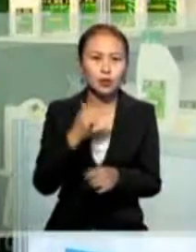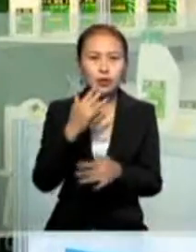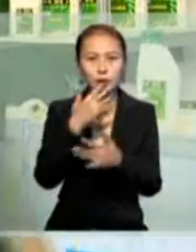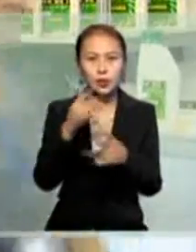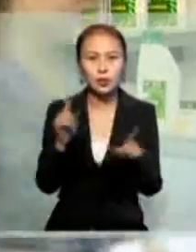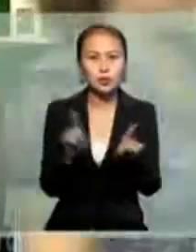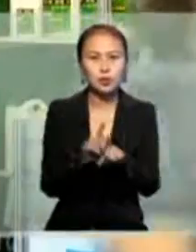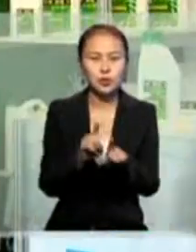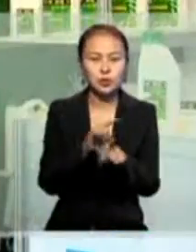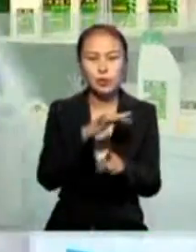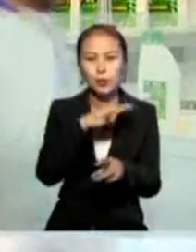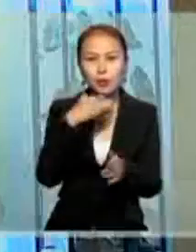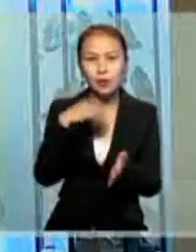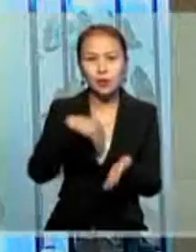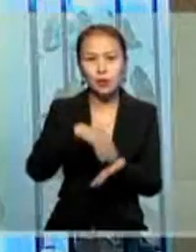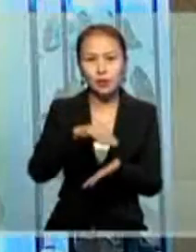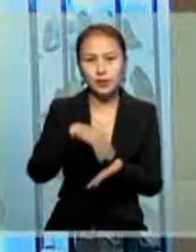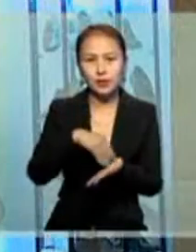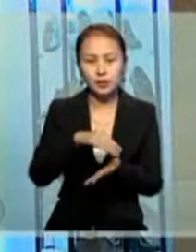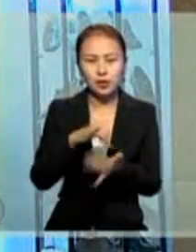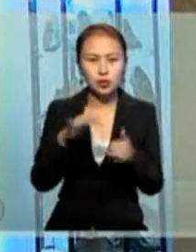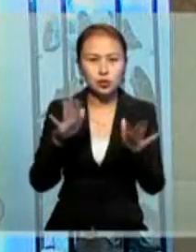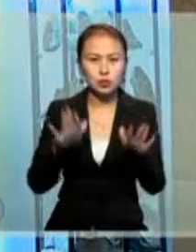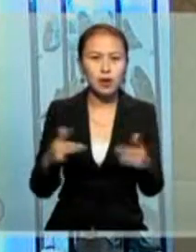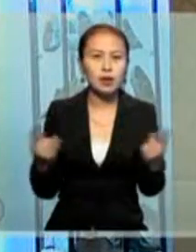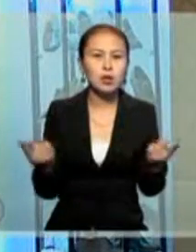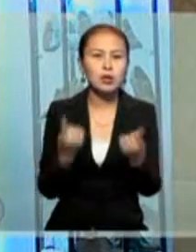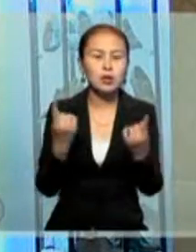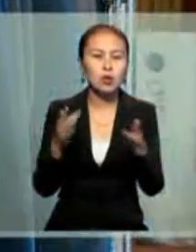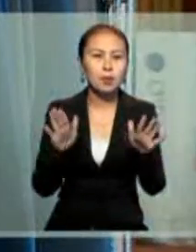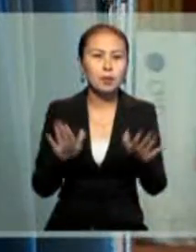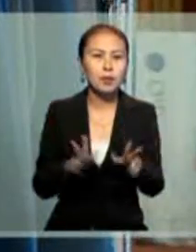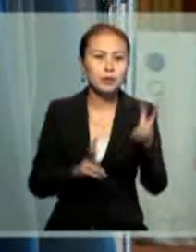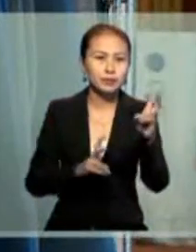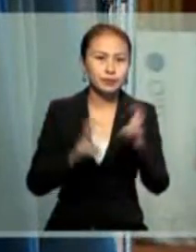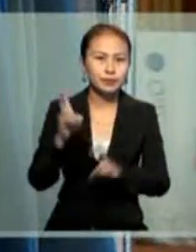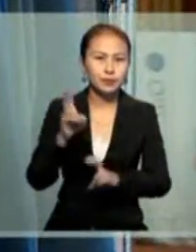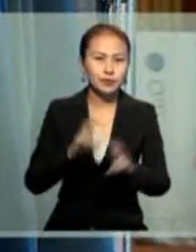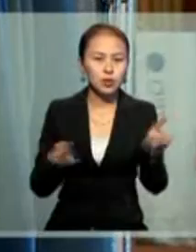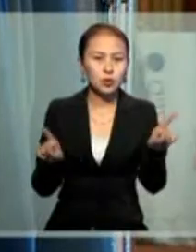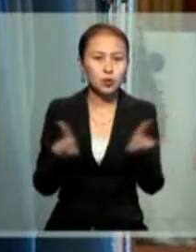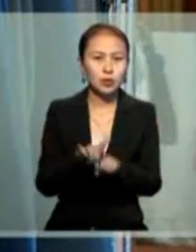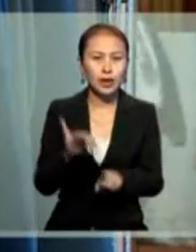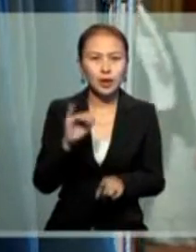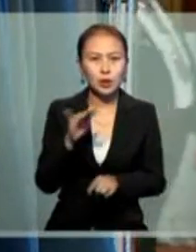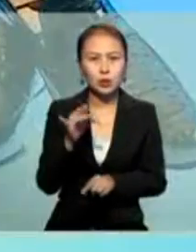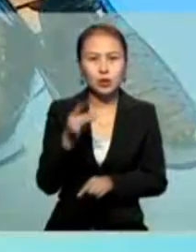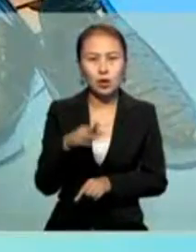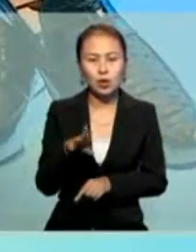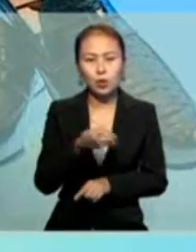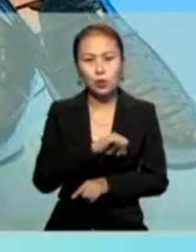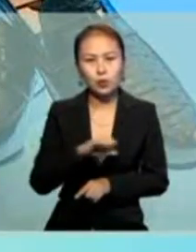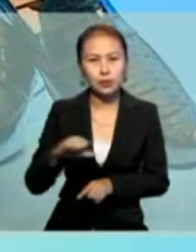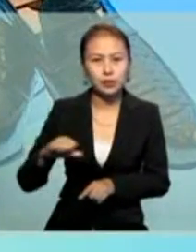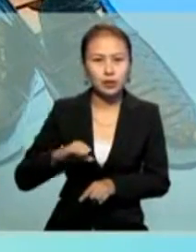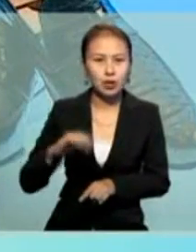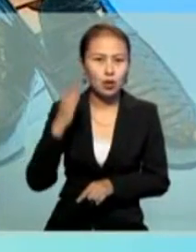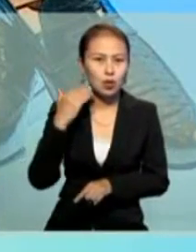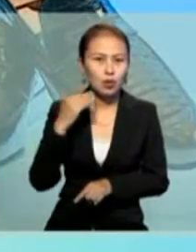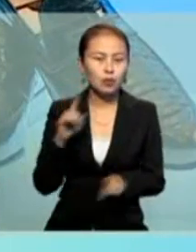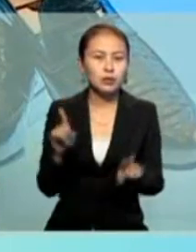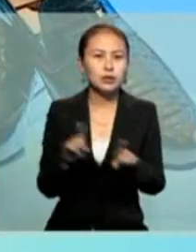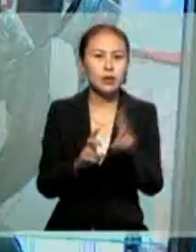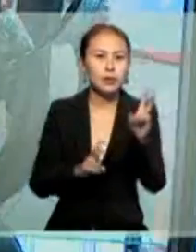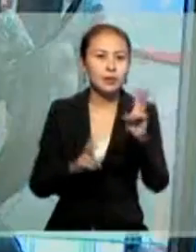де үлкен сұранысқа ие. Жеңіл өнеркәсіппен айналысатын алматылық мына кәсіпорында индустриялық инновациялық бағдарламаның жемісі.